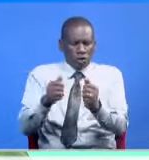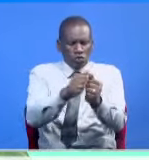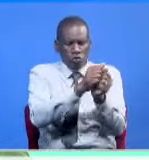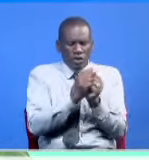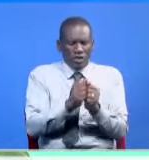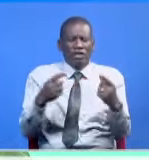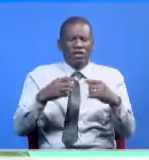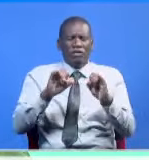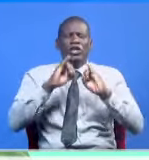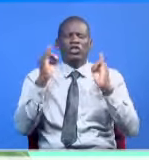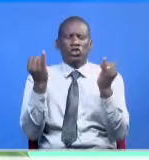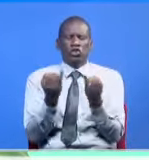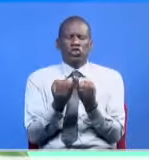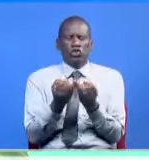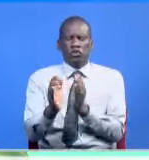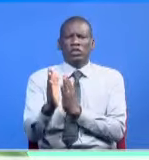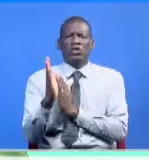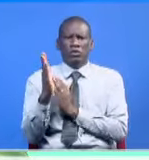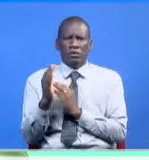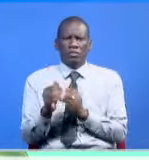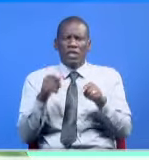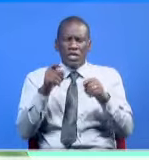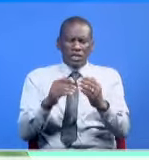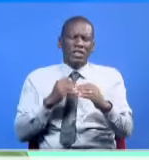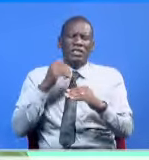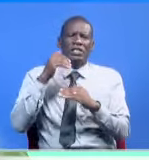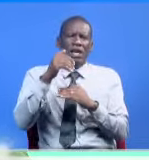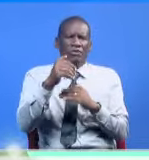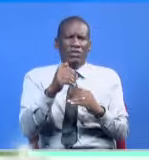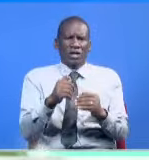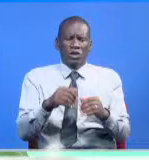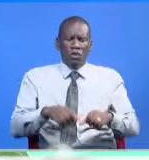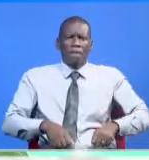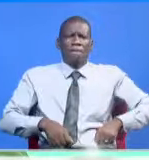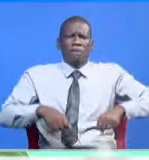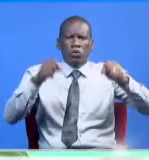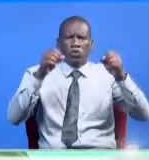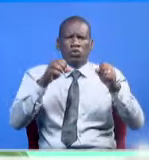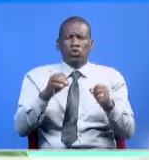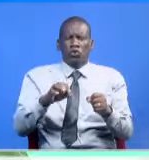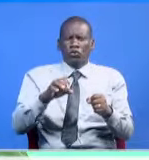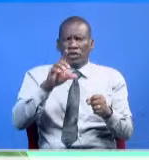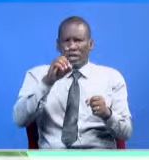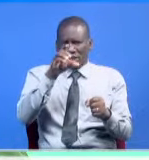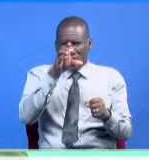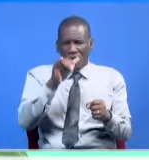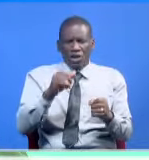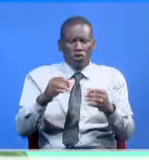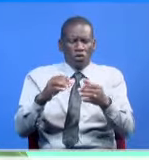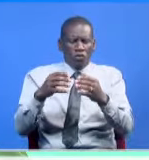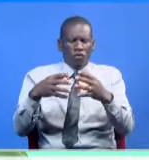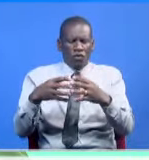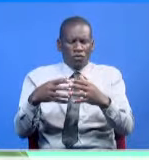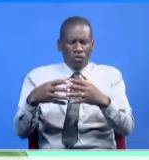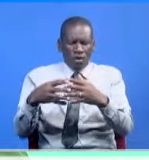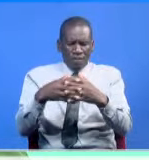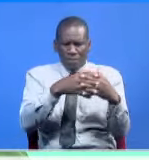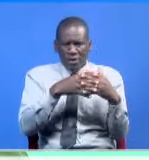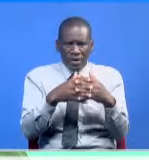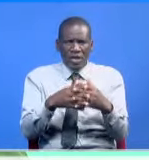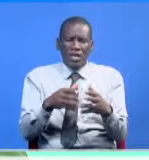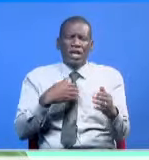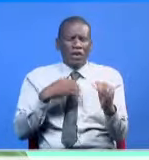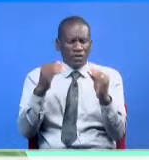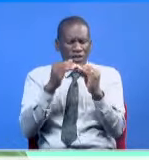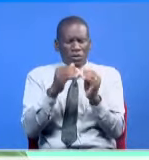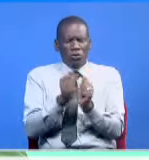taasisi tofauti za kiusalama. Hii ni baada ya mkurugenzi wa idara ya upelelezi ya Marekani Christopher Wray kufanya